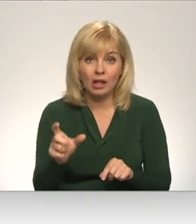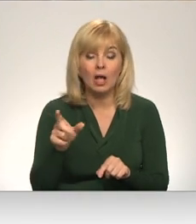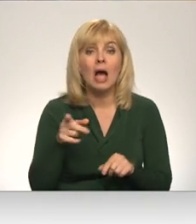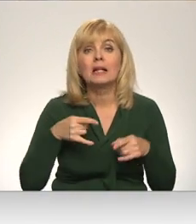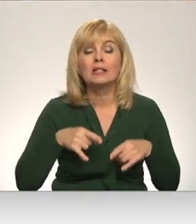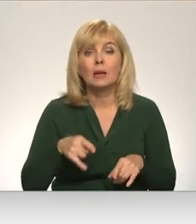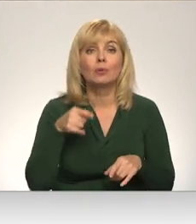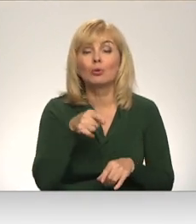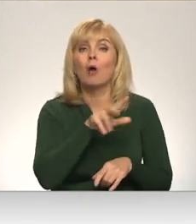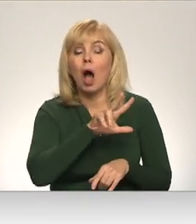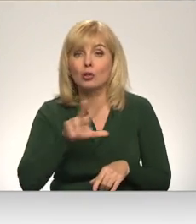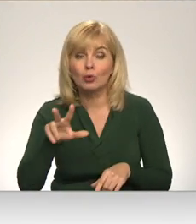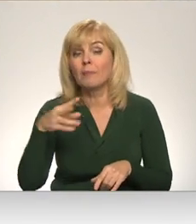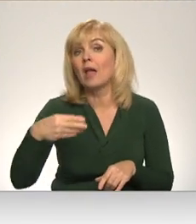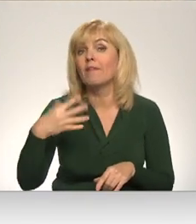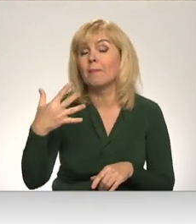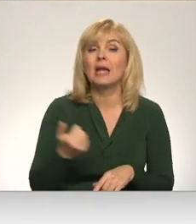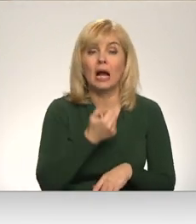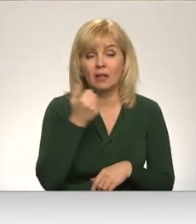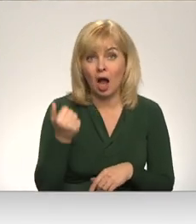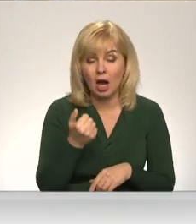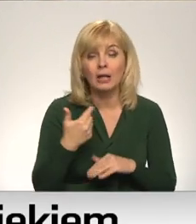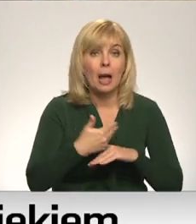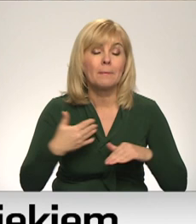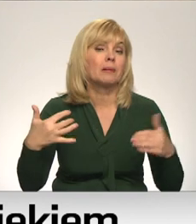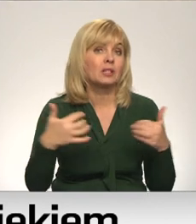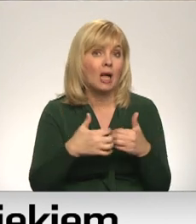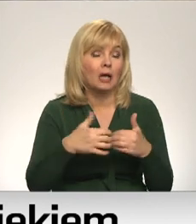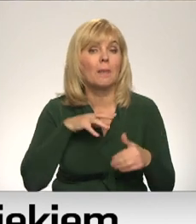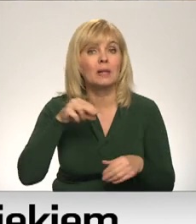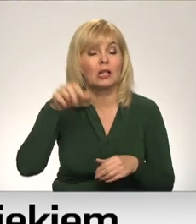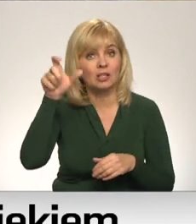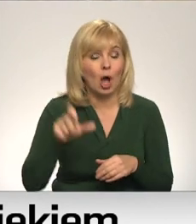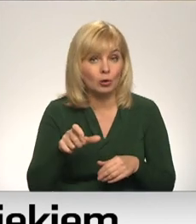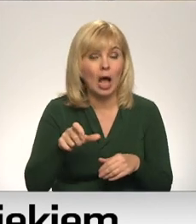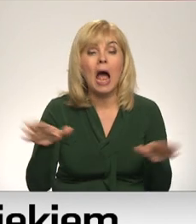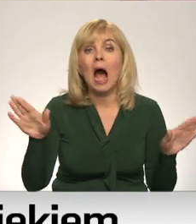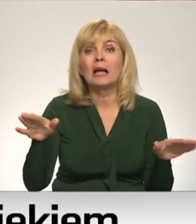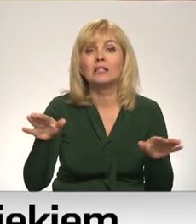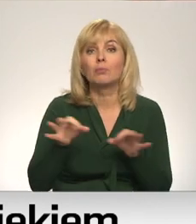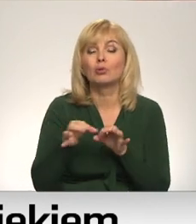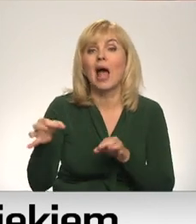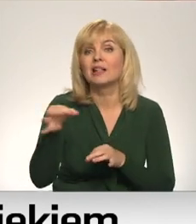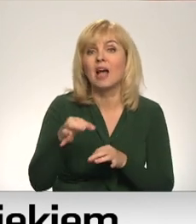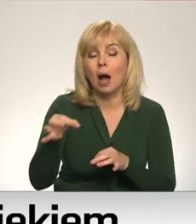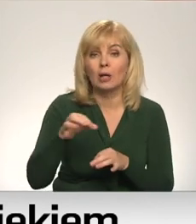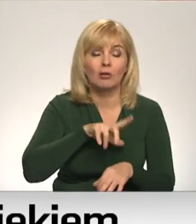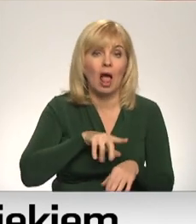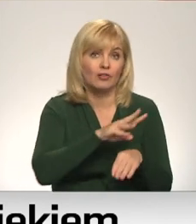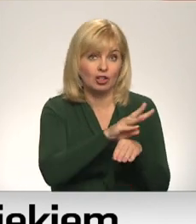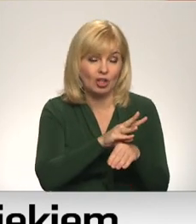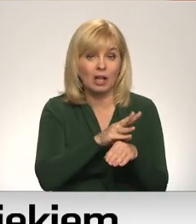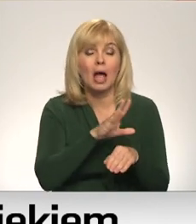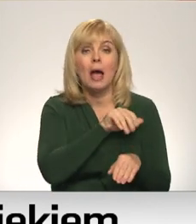dzimis 1895. Gadā. Pirms kara ir bijis zemnieks aizputes apriņķī. Latviešu strēlniekos